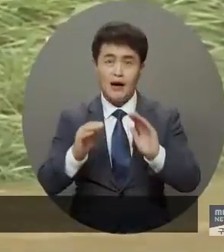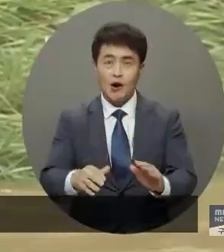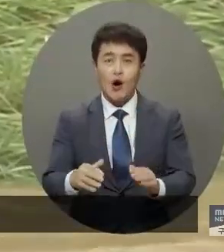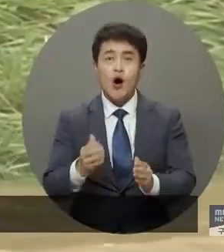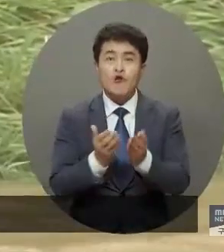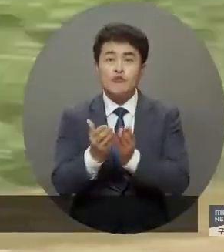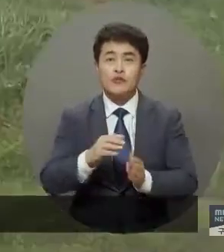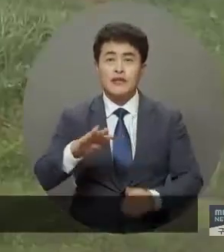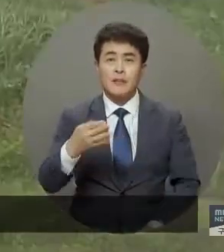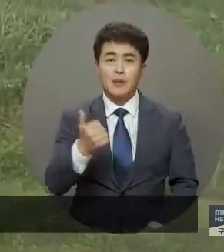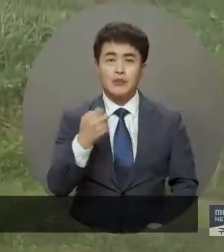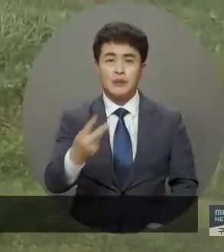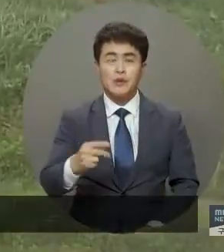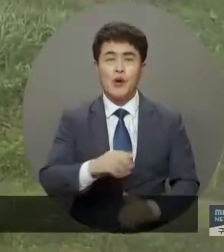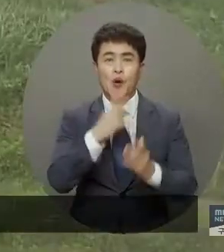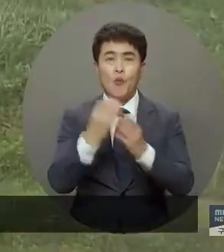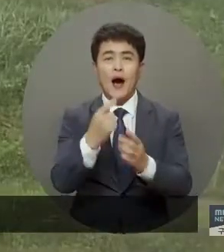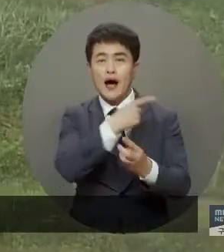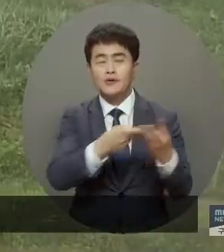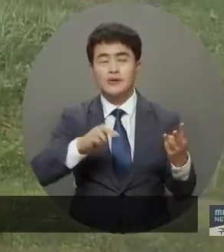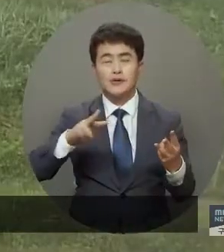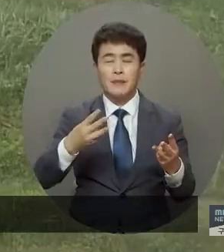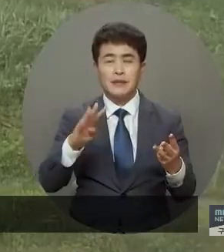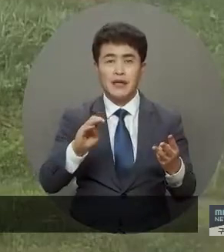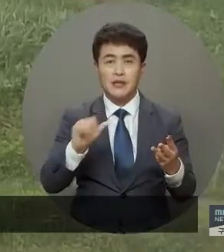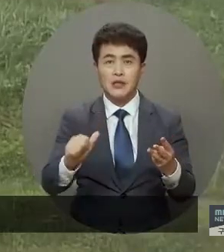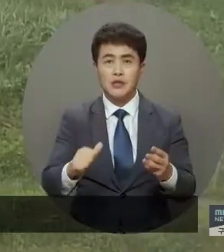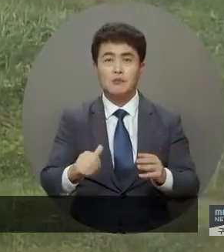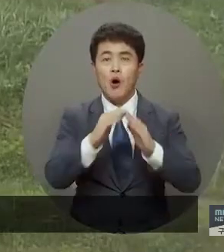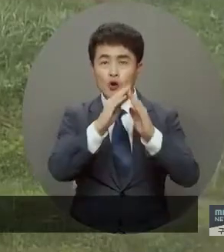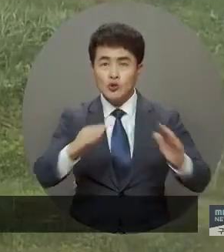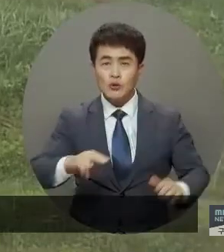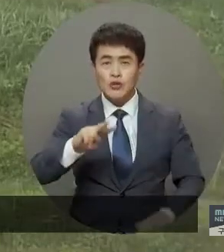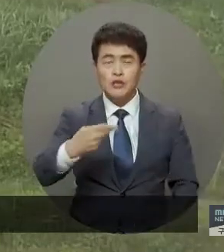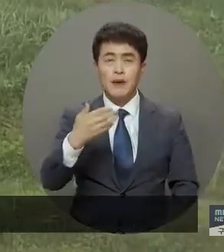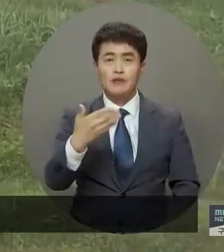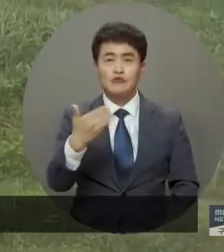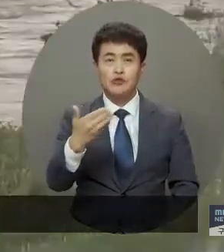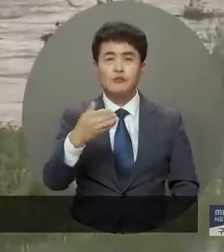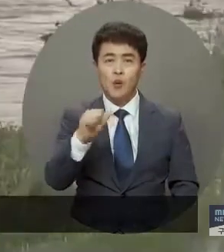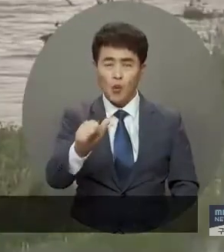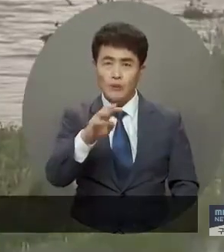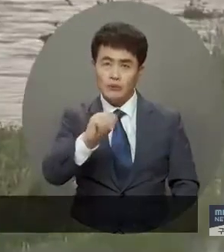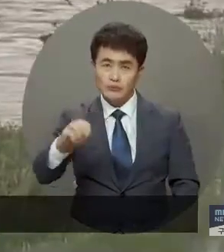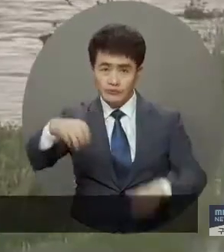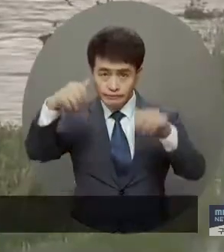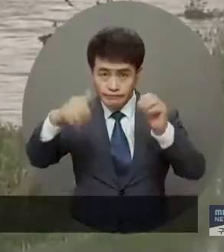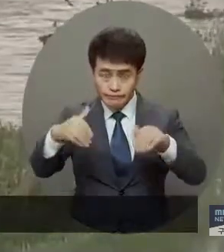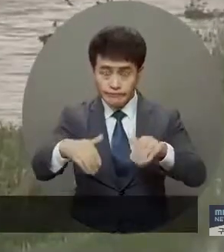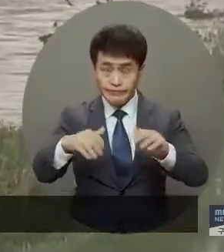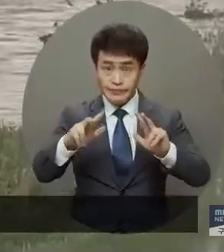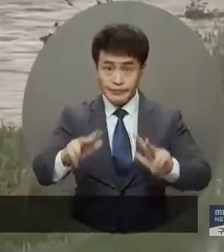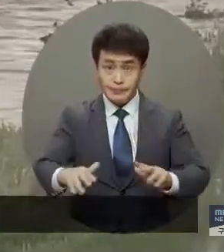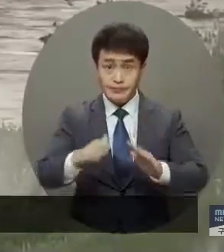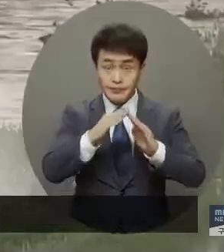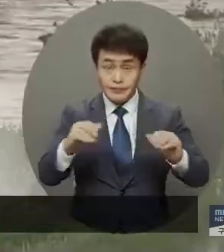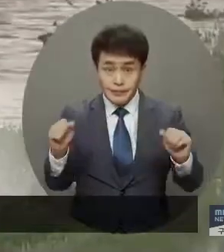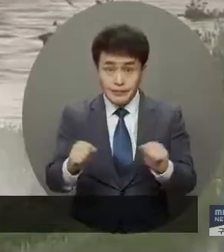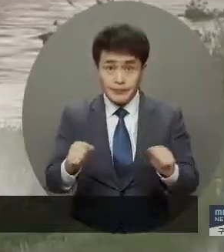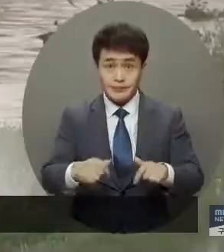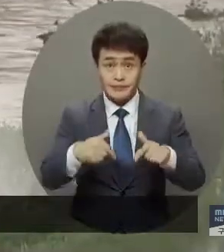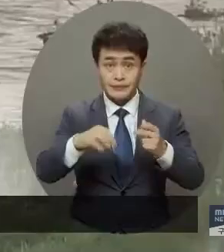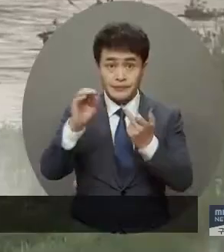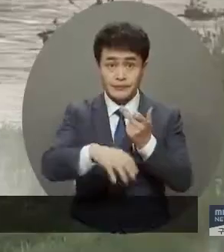군산 452, 완주 345, 전주 295mm가 쏟아졌습니다. 현재 전라북도는